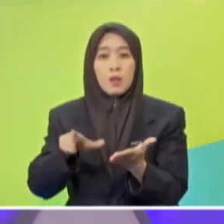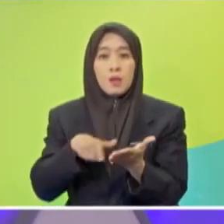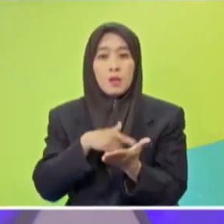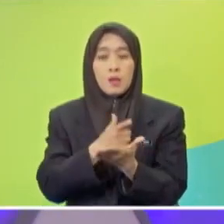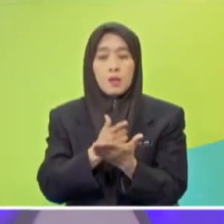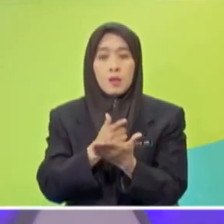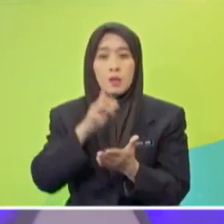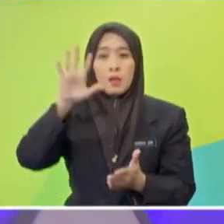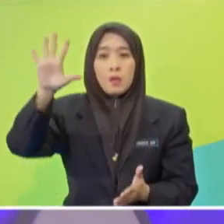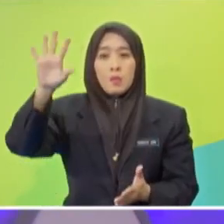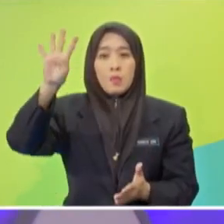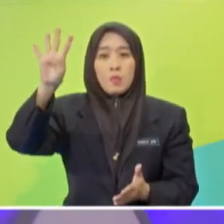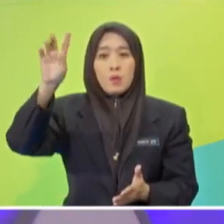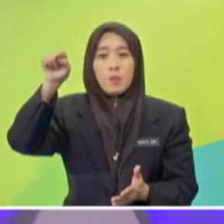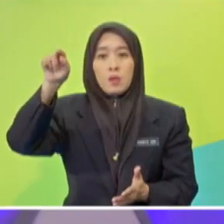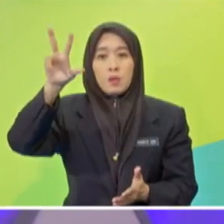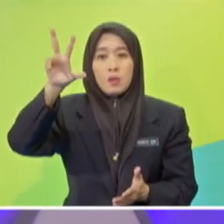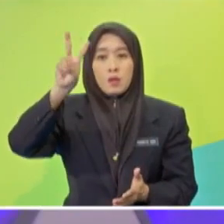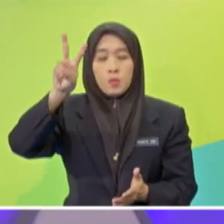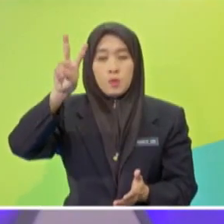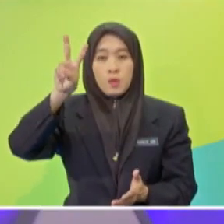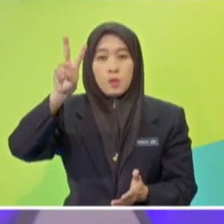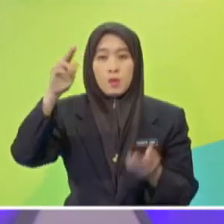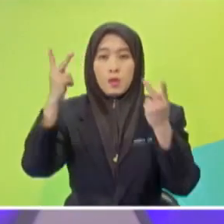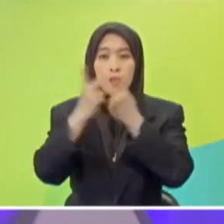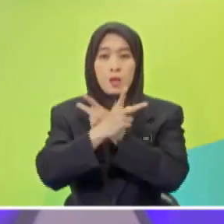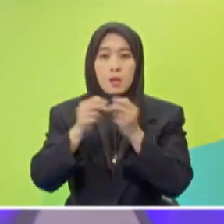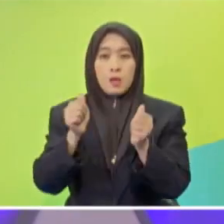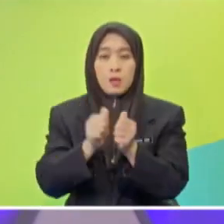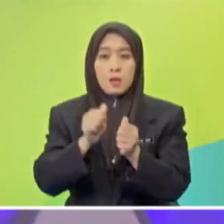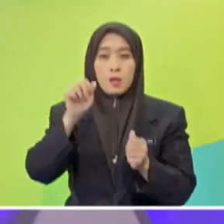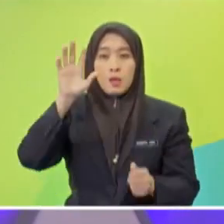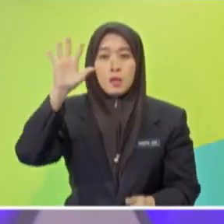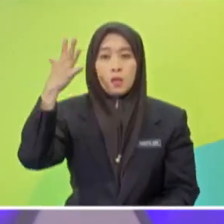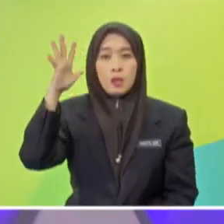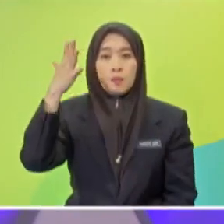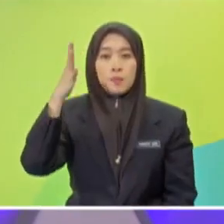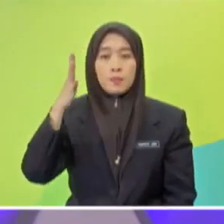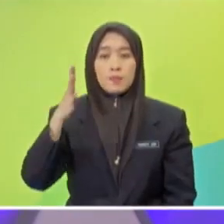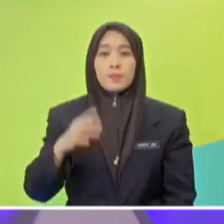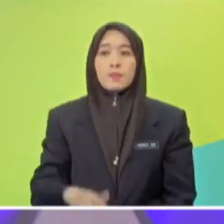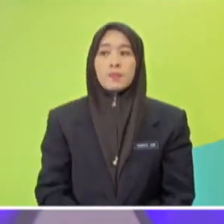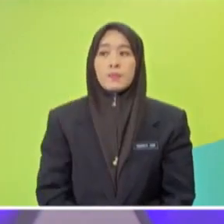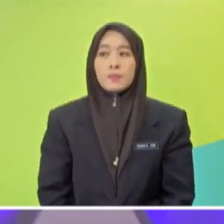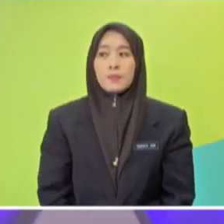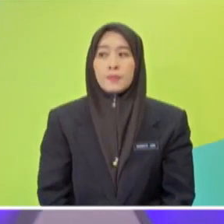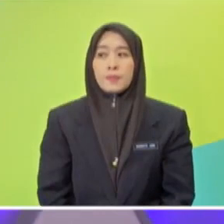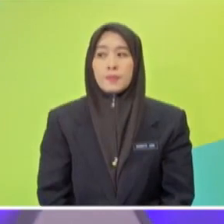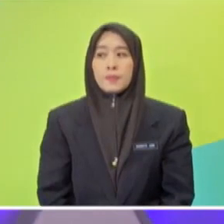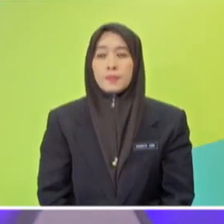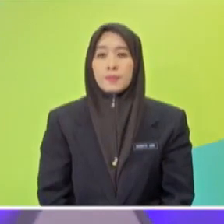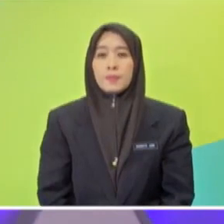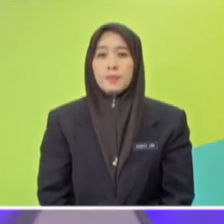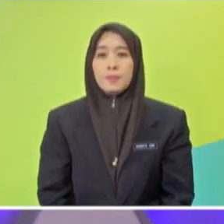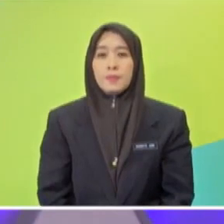pelompat kepulauan 32 di darat dengan 15 sebelumnya di atasnya besar jadi Keretanya di atas